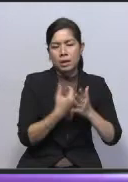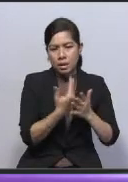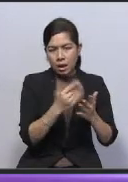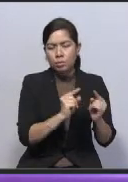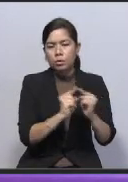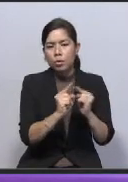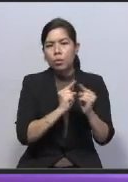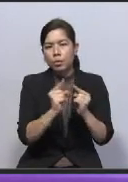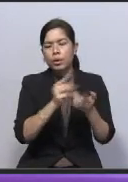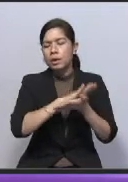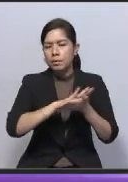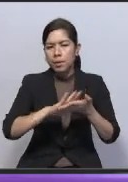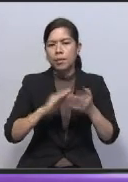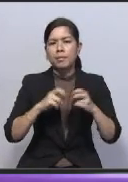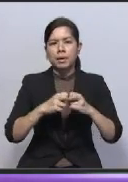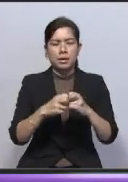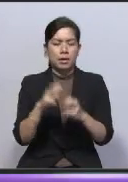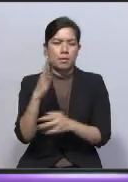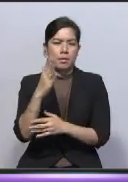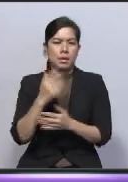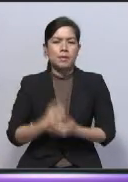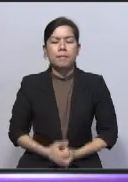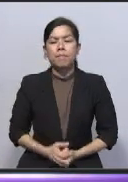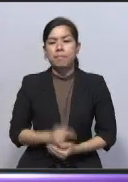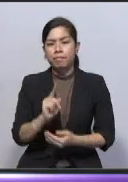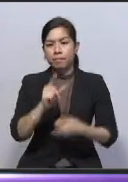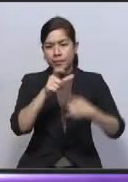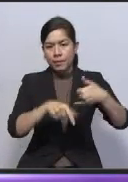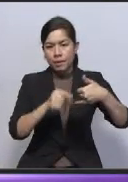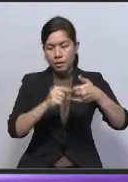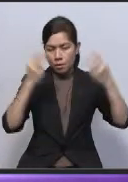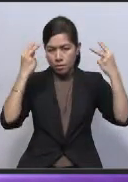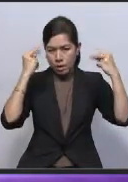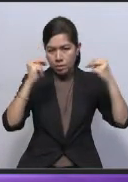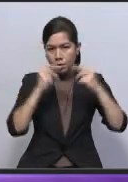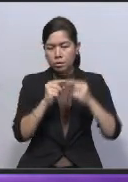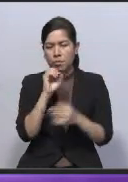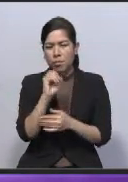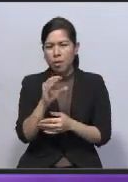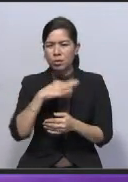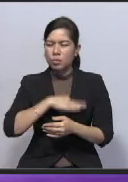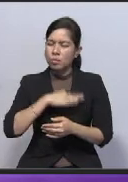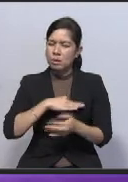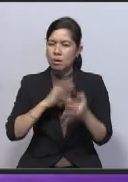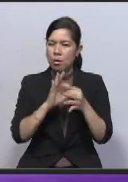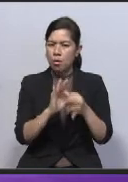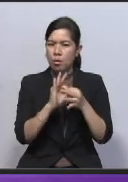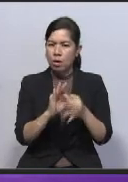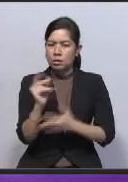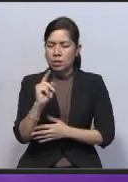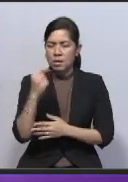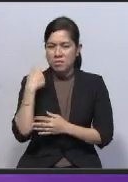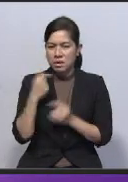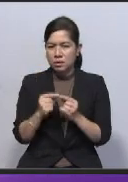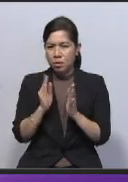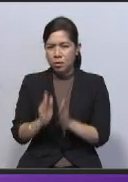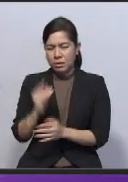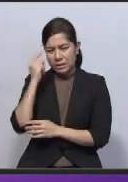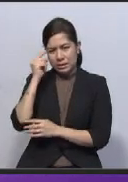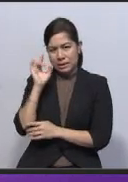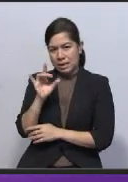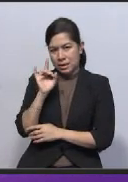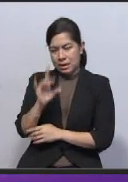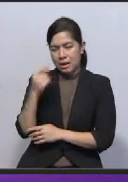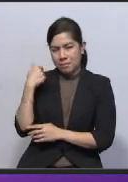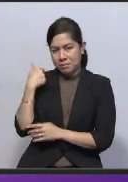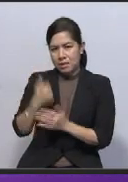ติอย่างไรก็ตามพลเอกประยุทธ์จันทร์โอชานายกรัฐมนตรีได้แสดงความเป็นห่วงในเรื่องนี้เพราะเห็นได้ชัดว่ามีผู้จงใจบิดเบือน